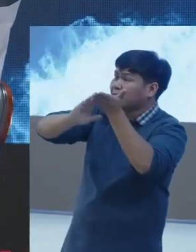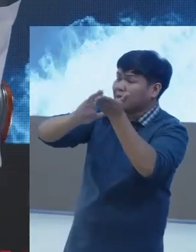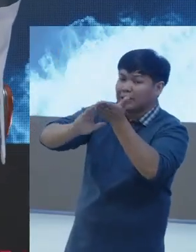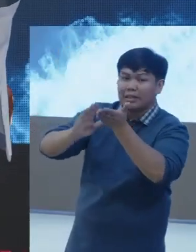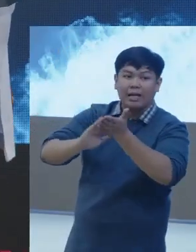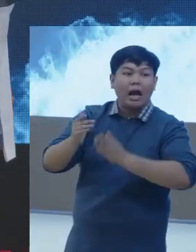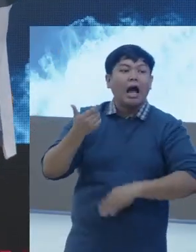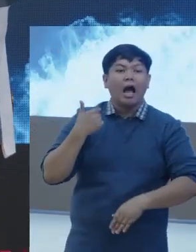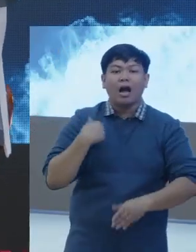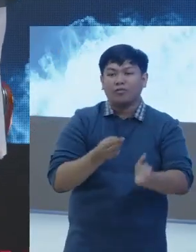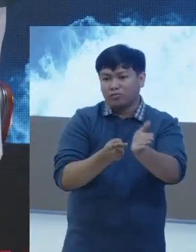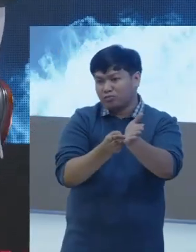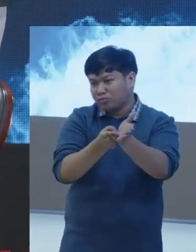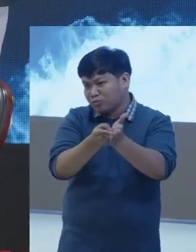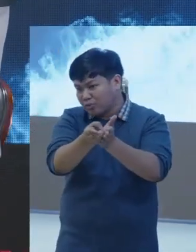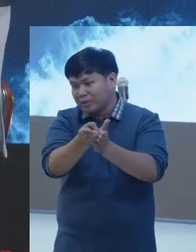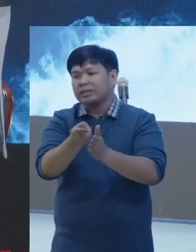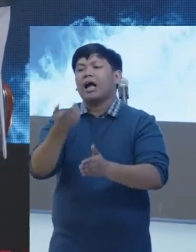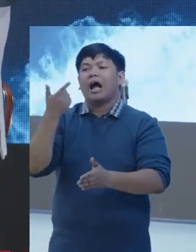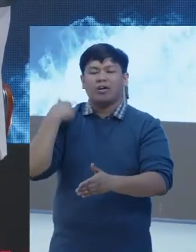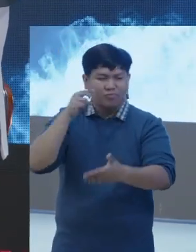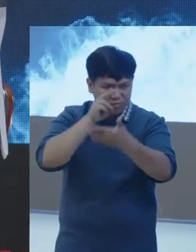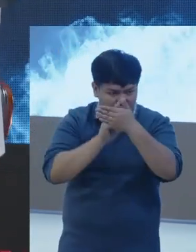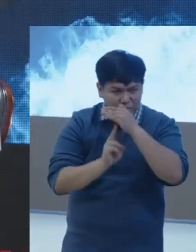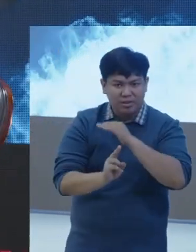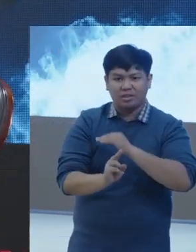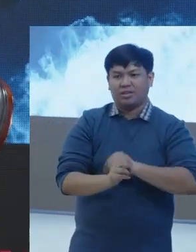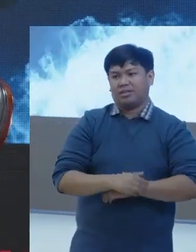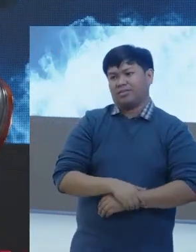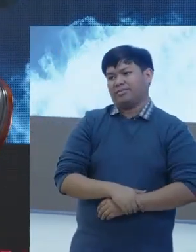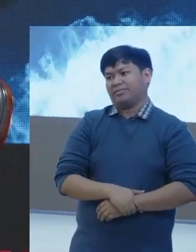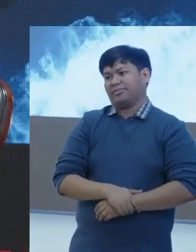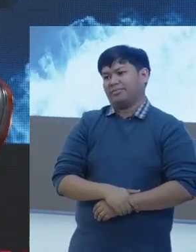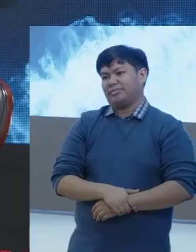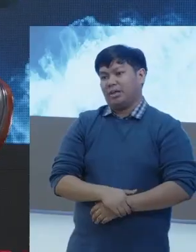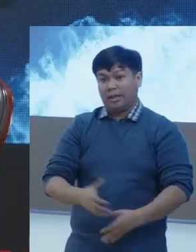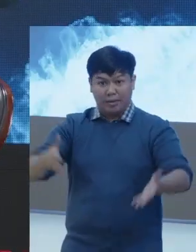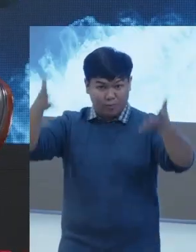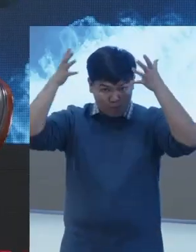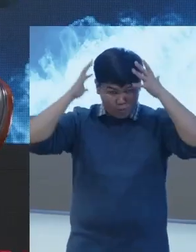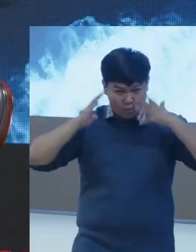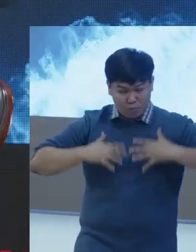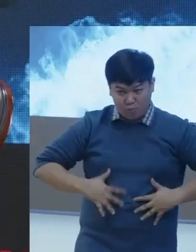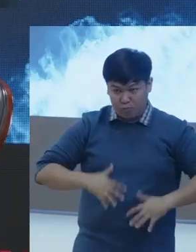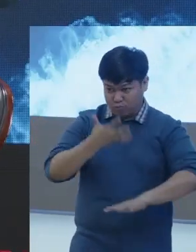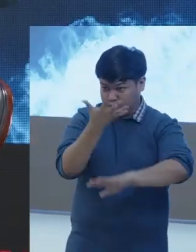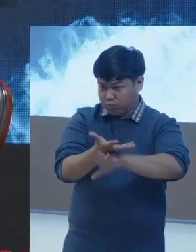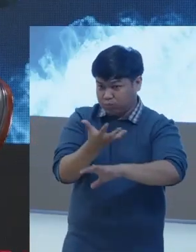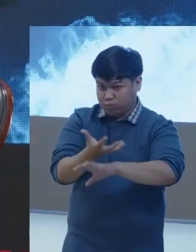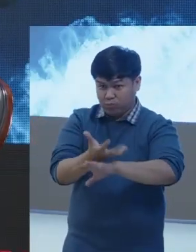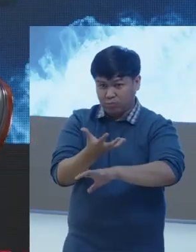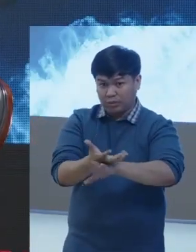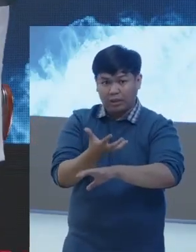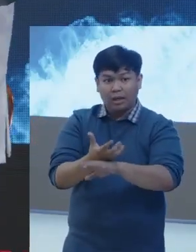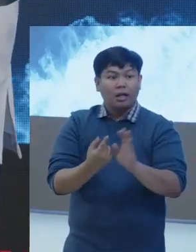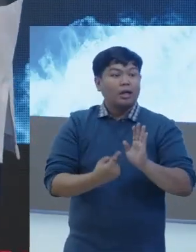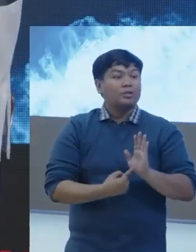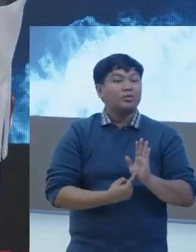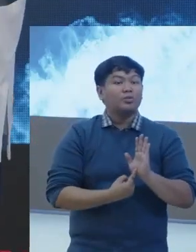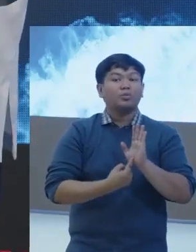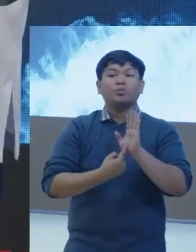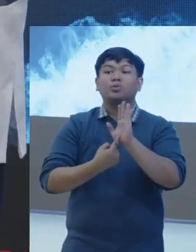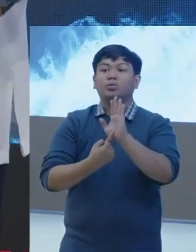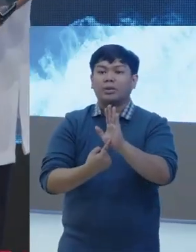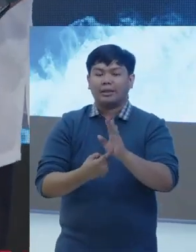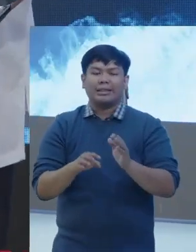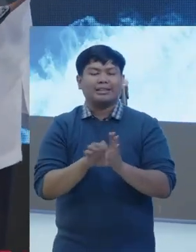may pagpapakumbaba. Yun po ang ibig sabihin ng pag-put on ng sackcloth. Yun po ay parang nagsuot kayo